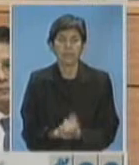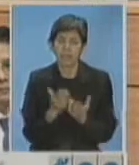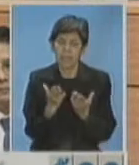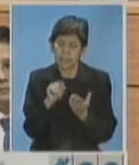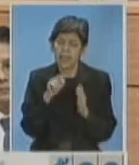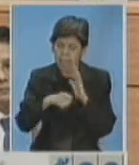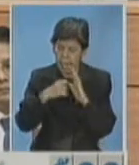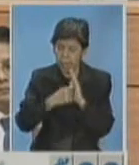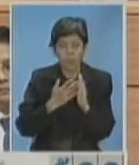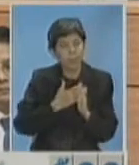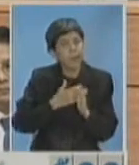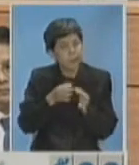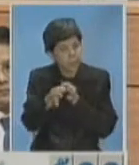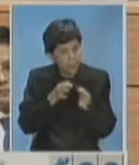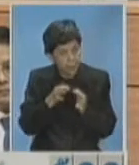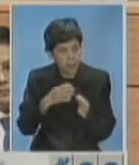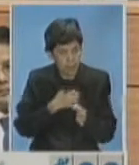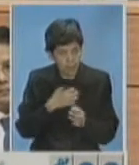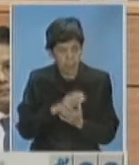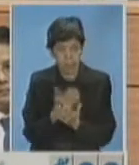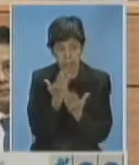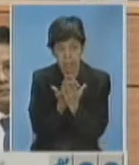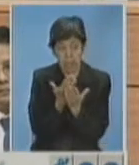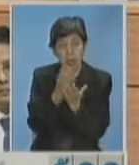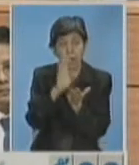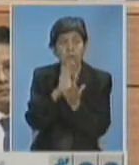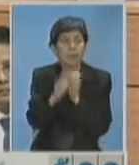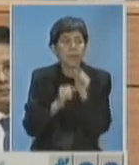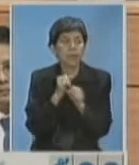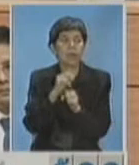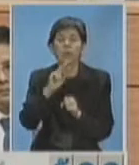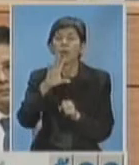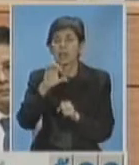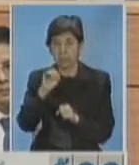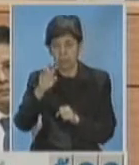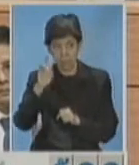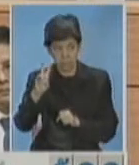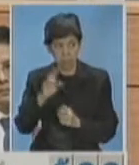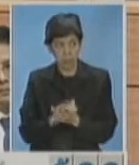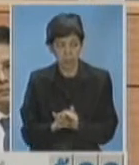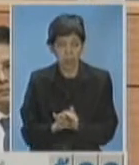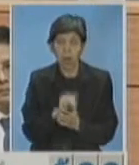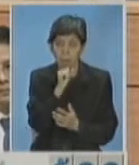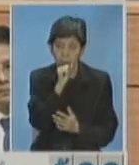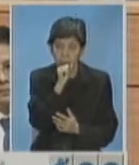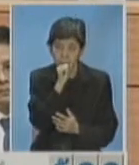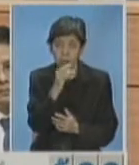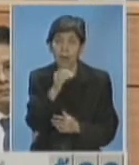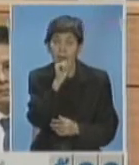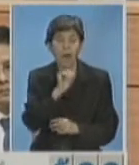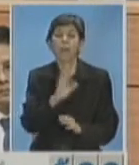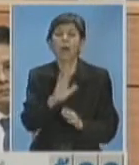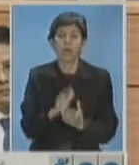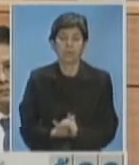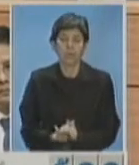จึงเป็นเหตุผลที่ผมได้อภิปรายและในงบประมาณปี2557ท่านประธานครับไมโครโฟนของท่านประธานเนี่ยเขาจะไม่เอา